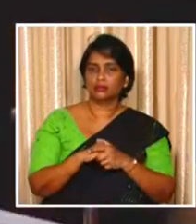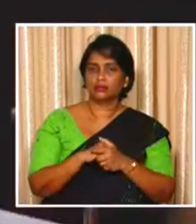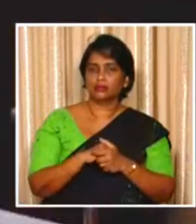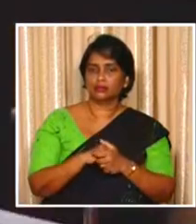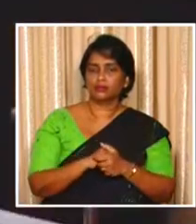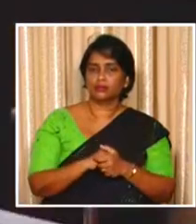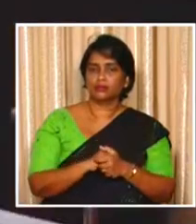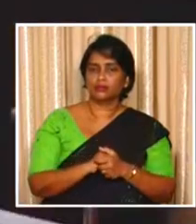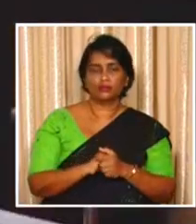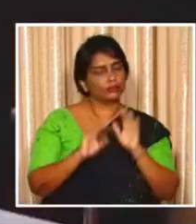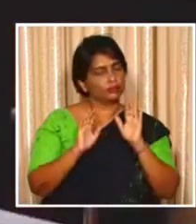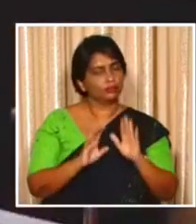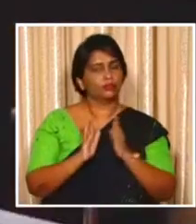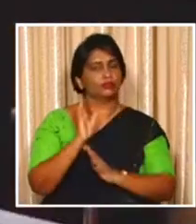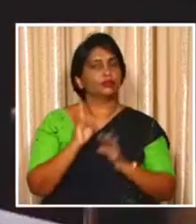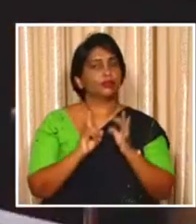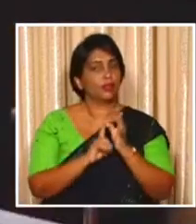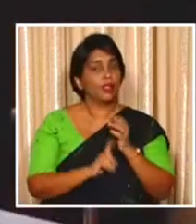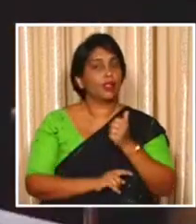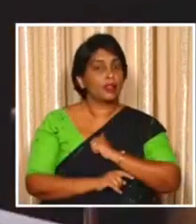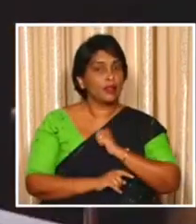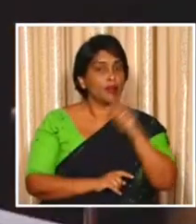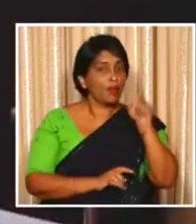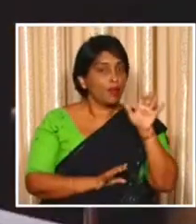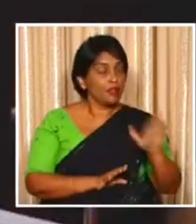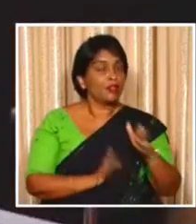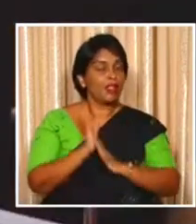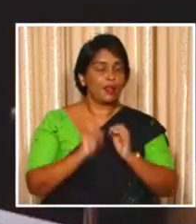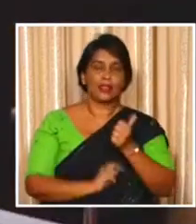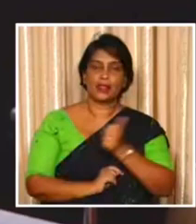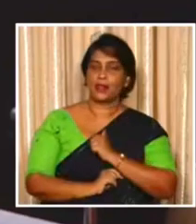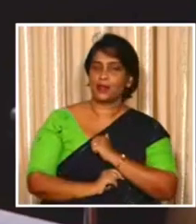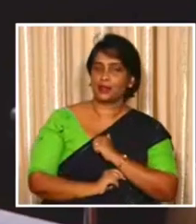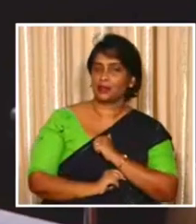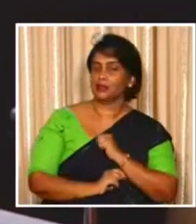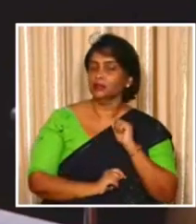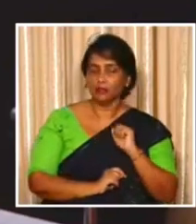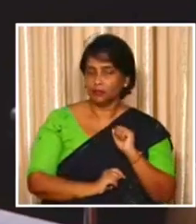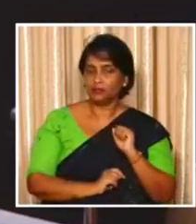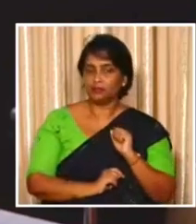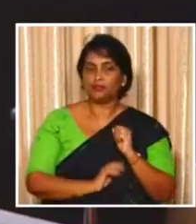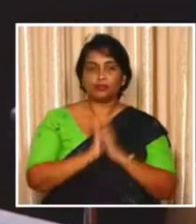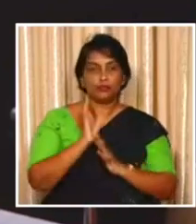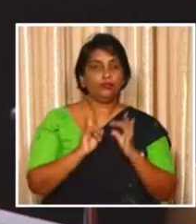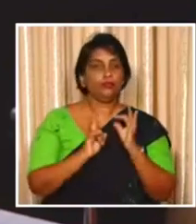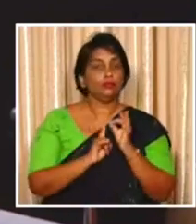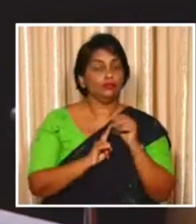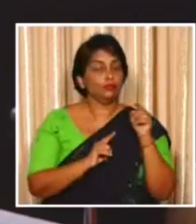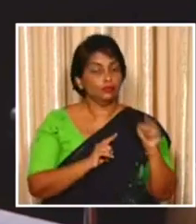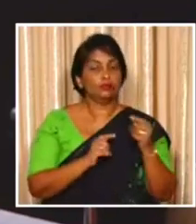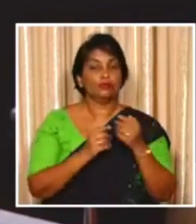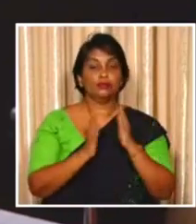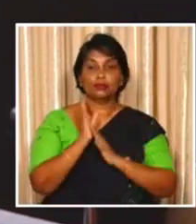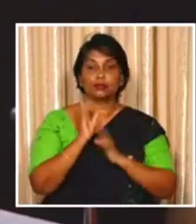තේබතුමාට හැබැයි අමාත්‍යවරයා කැමති ඒ වගේ නිලධාරී කණ්ඩායම තියාගන්න මොකද අමාත්‍යවරයාට